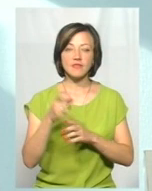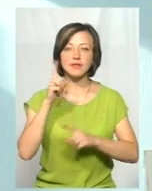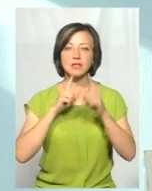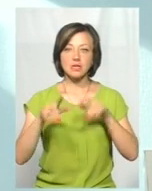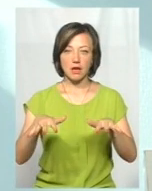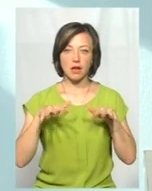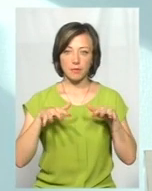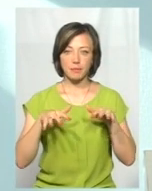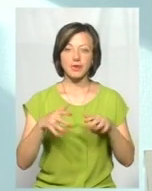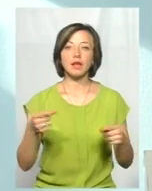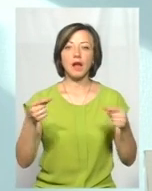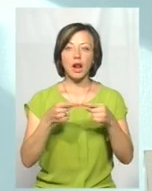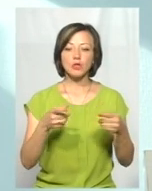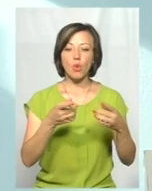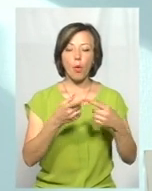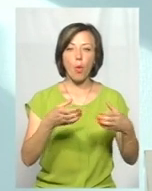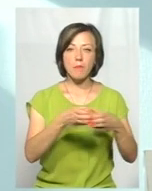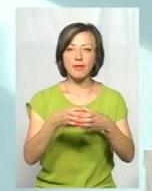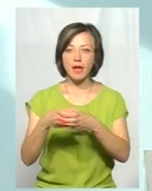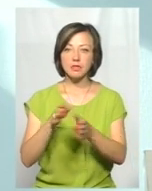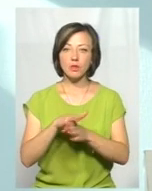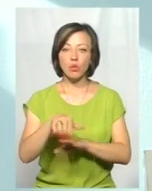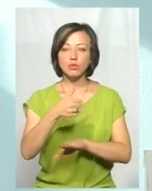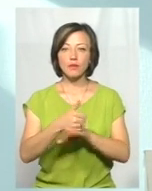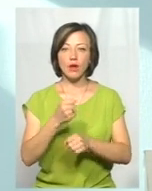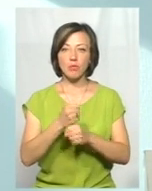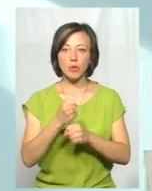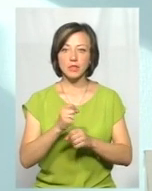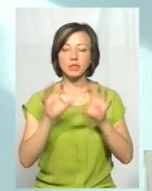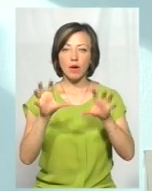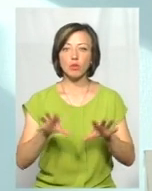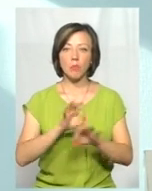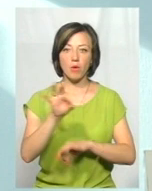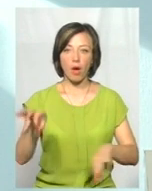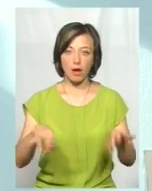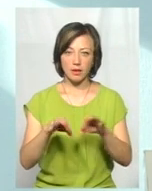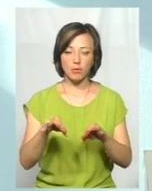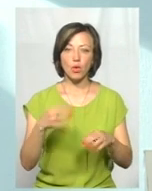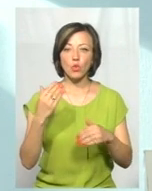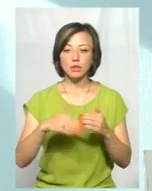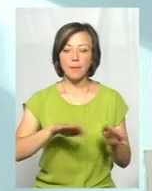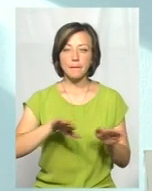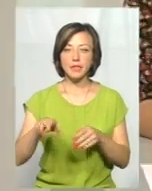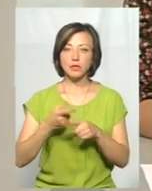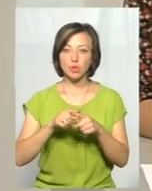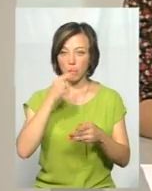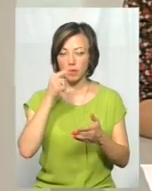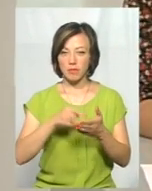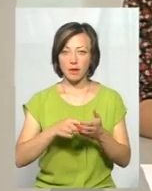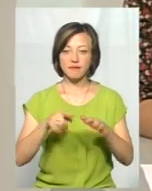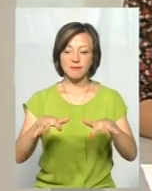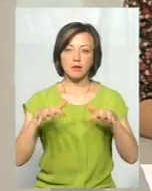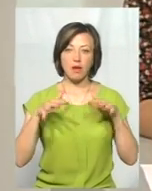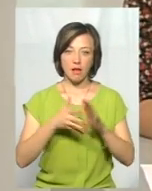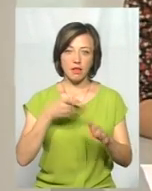сесійній залі. Якраз в комітетах і здійснюється основна робота над законопроектами. І вже тільки після того вони потрапляють в сесійну залу.